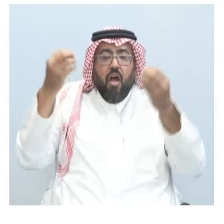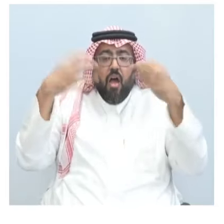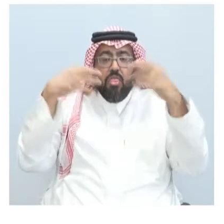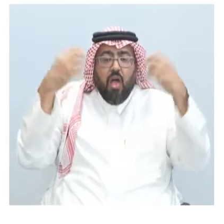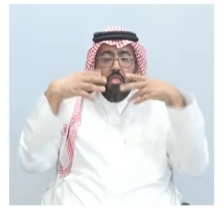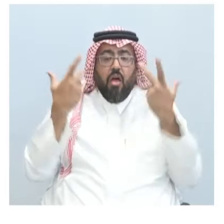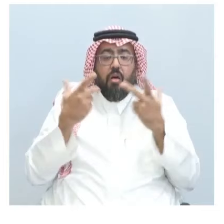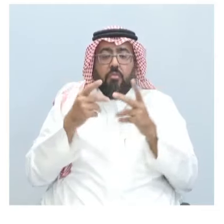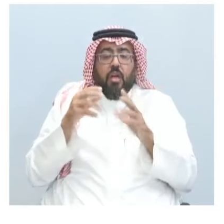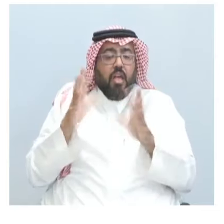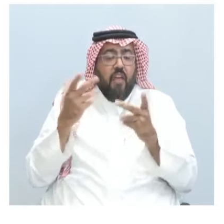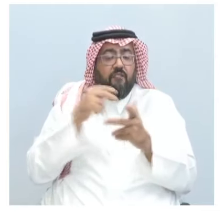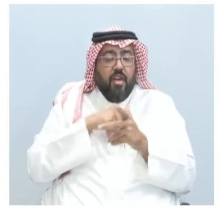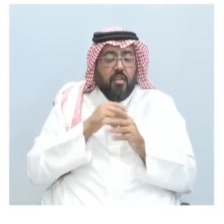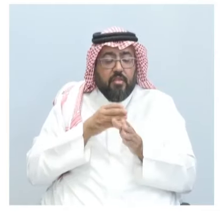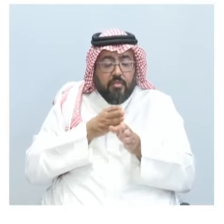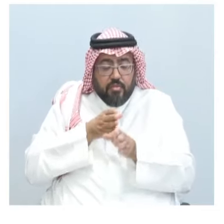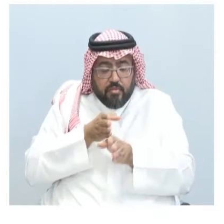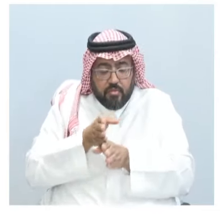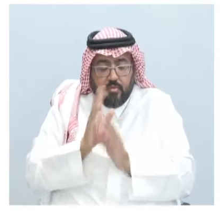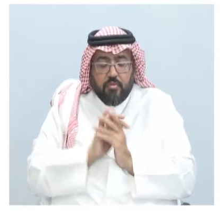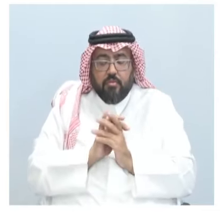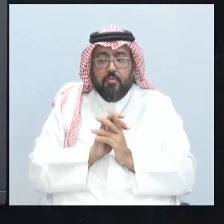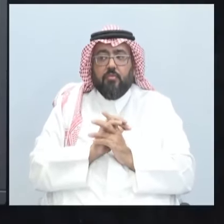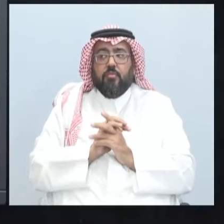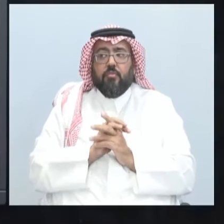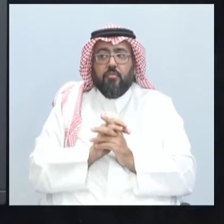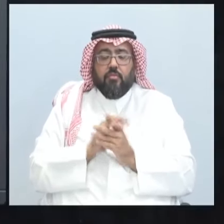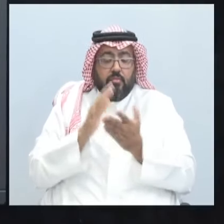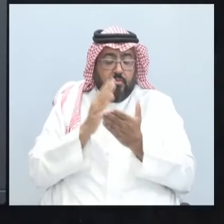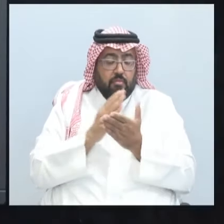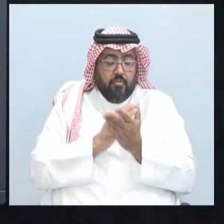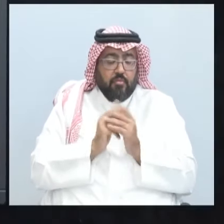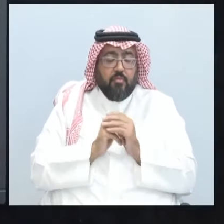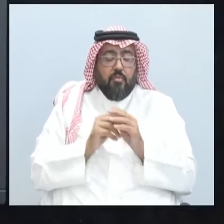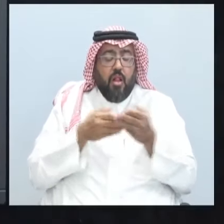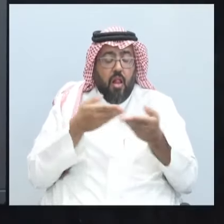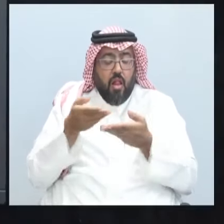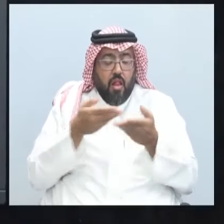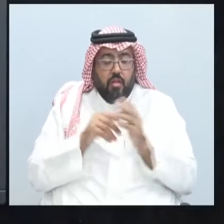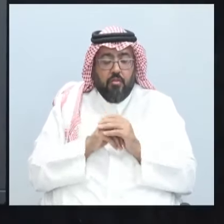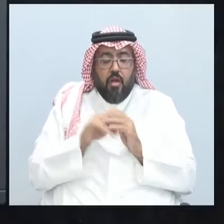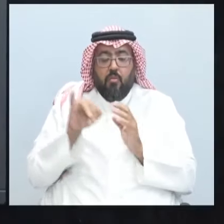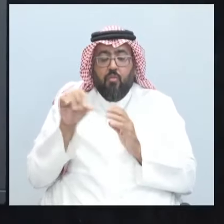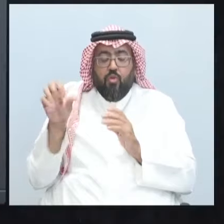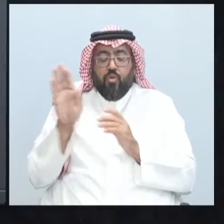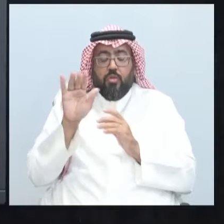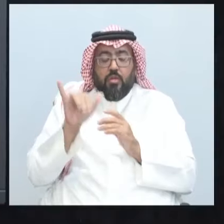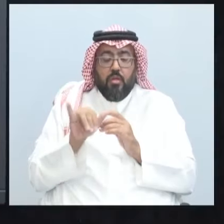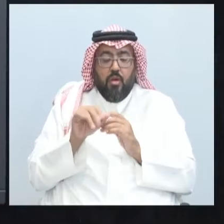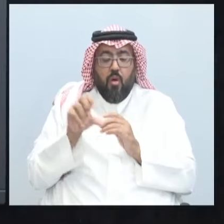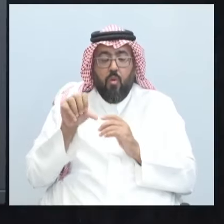ذلك اذا هذا جزء مما دار بين موسى